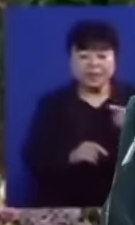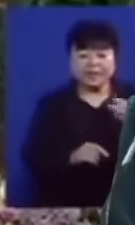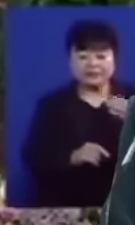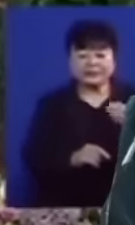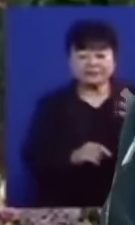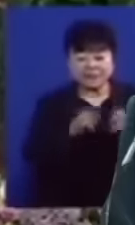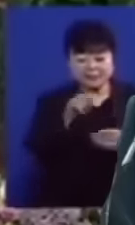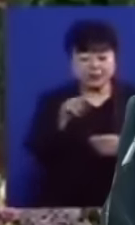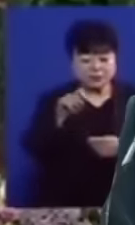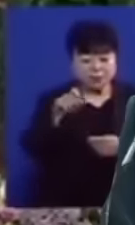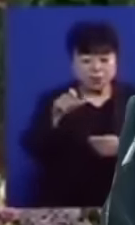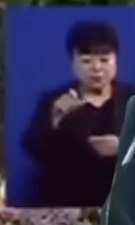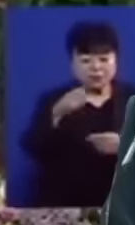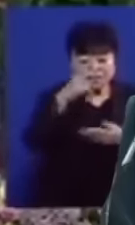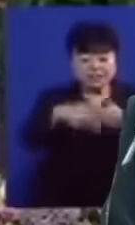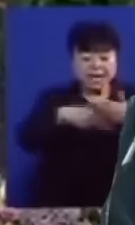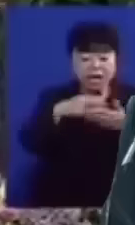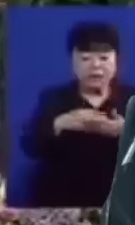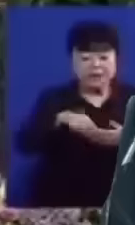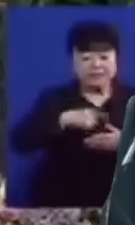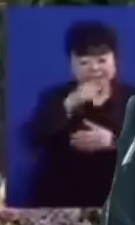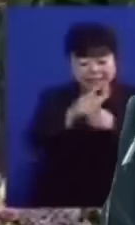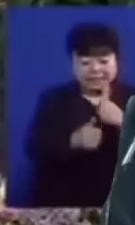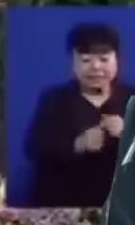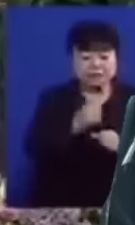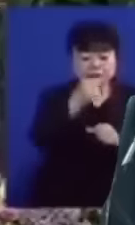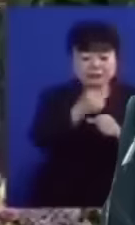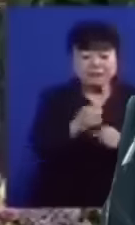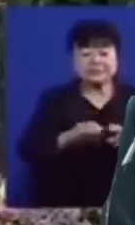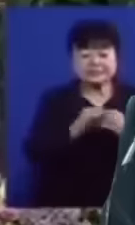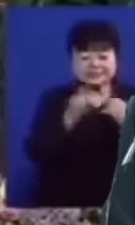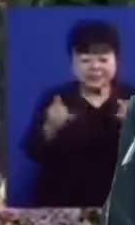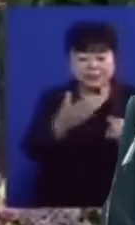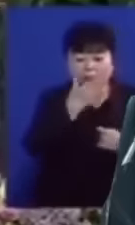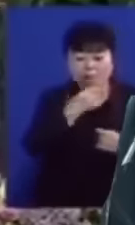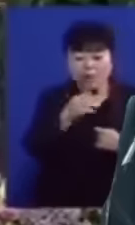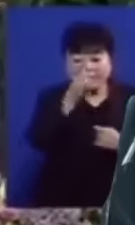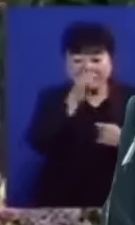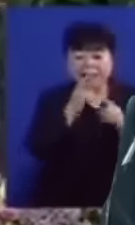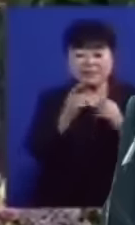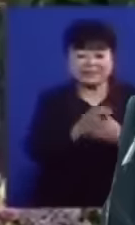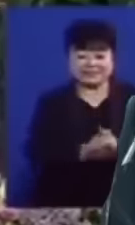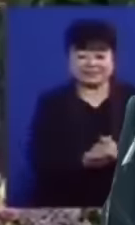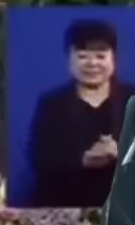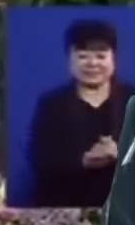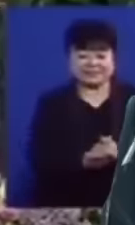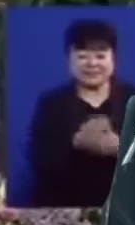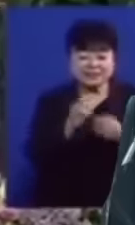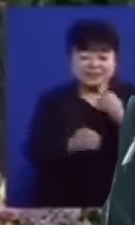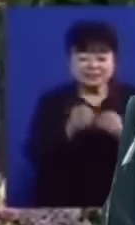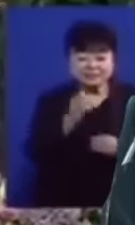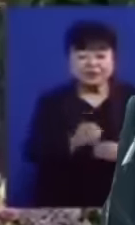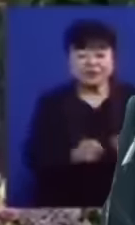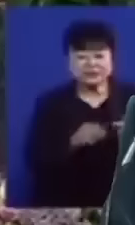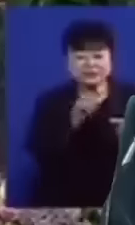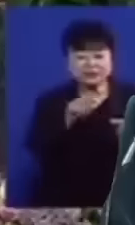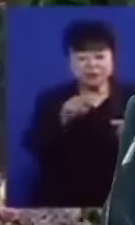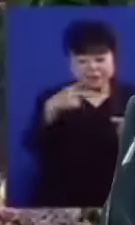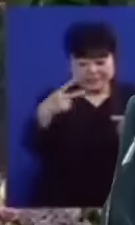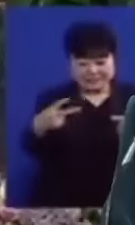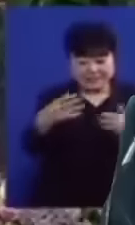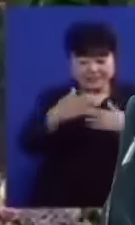144편 15절에 야훼를 자기 하나님으로 삼는 백성은 복이 있더라고 말했었으며 시편 16편 2절에